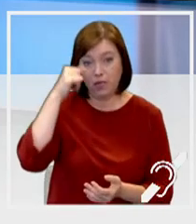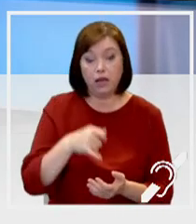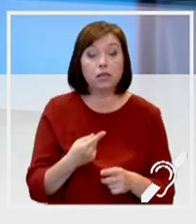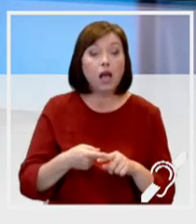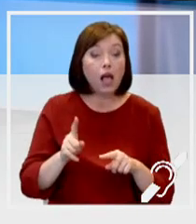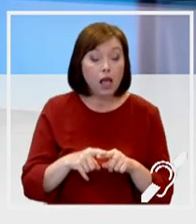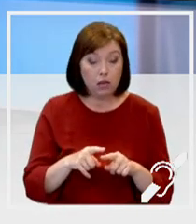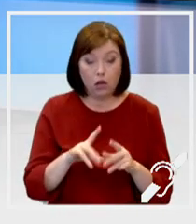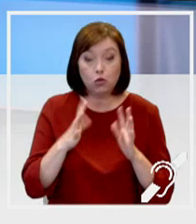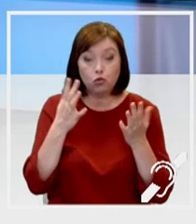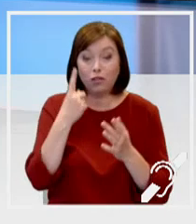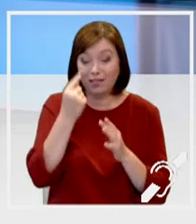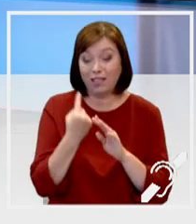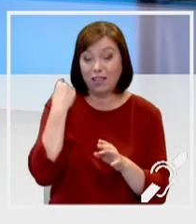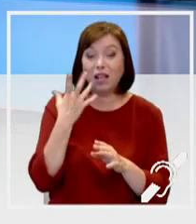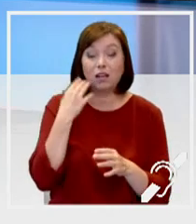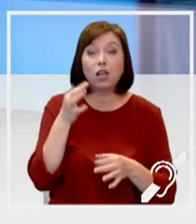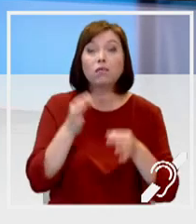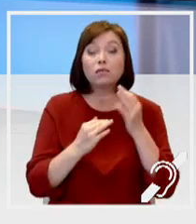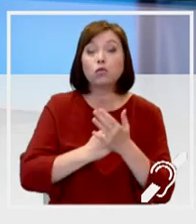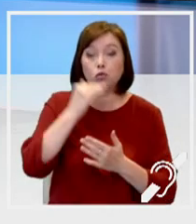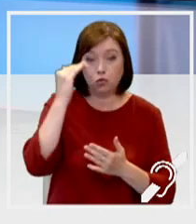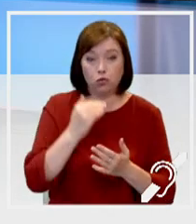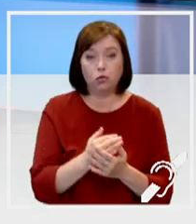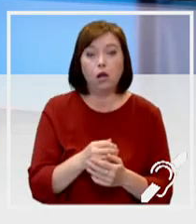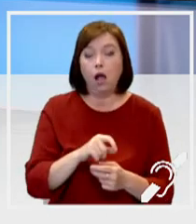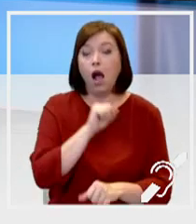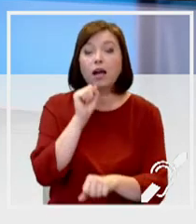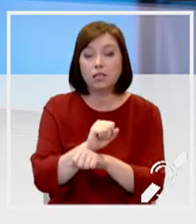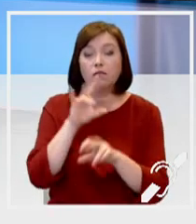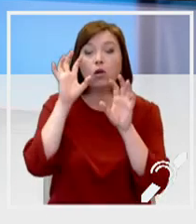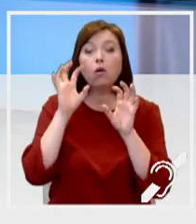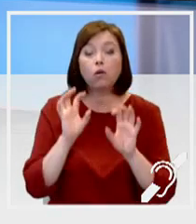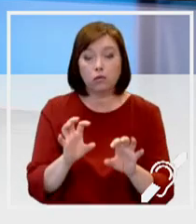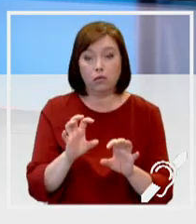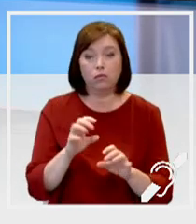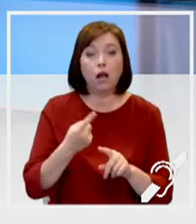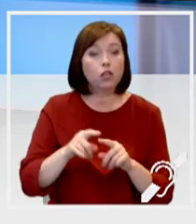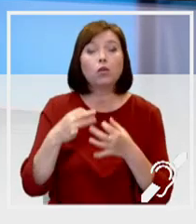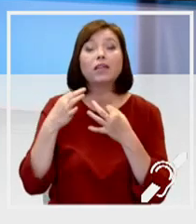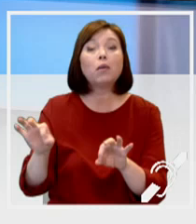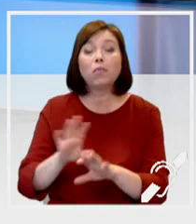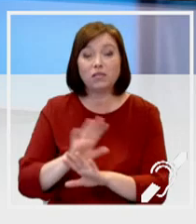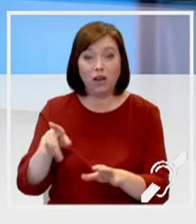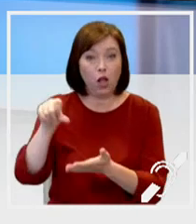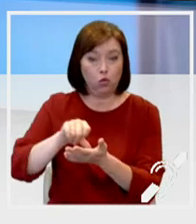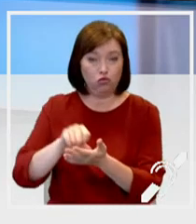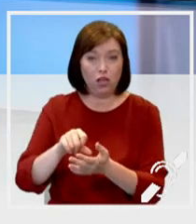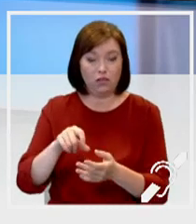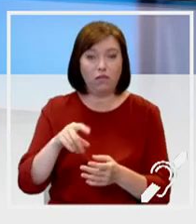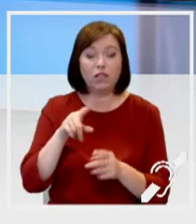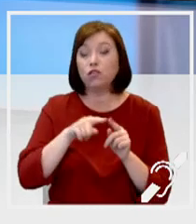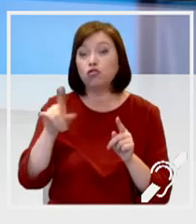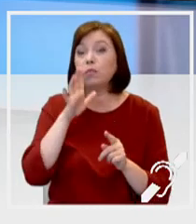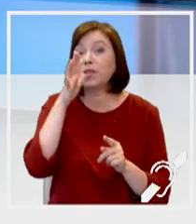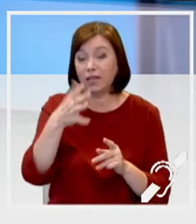întâmplă la doar o zi după ce Curtea Constituțională a suspendat un articol din codul electoral care nu-i permitea să participe la alegeri timp de